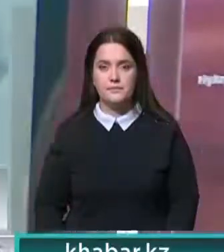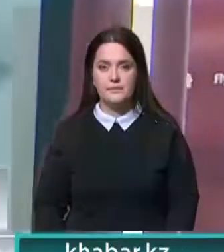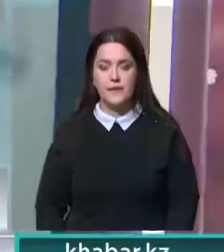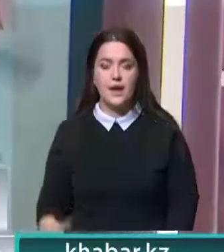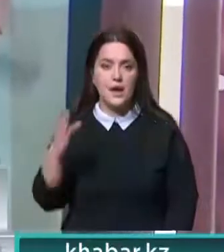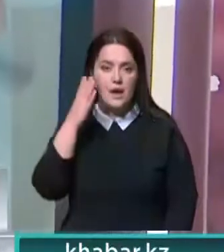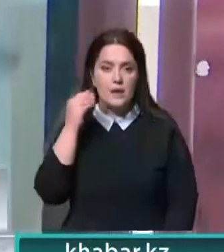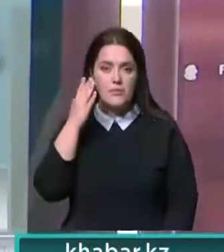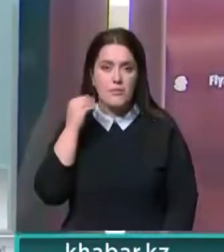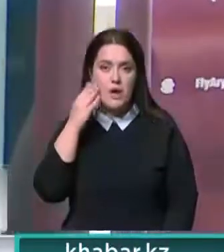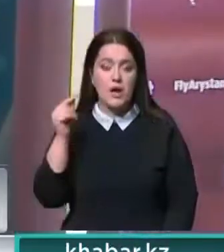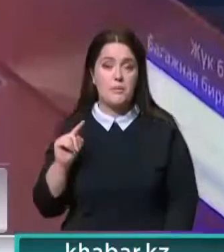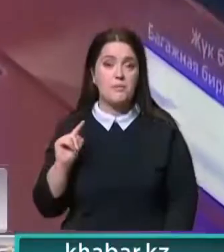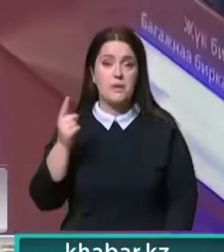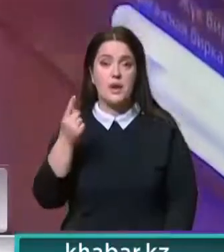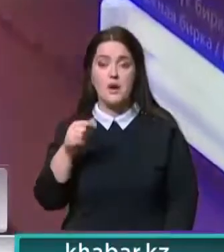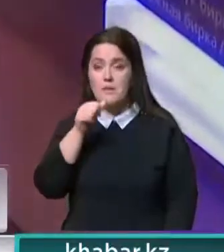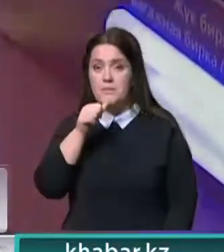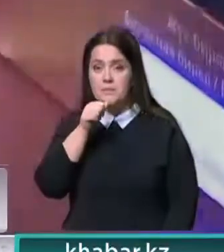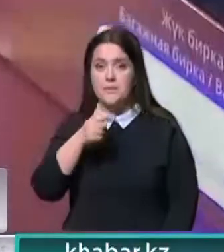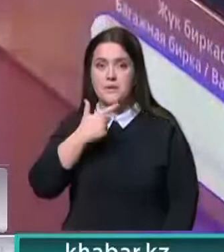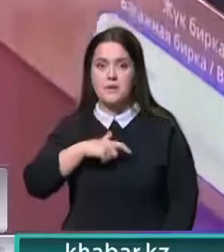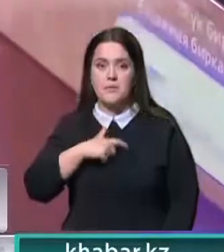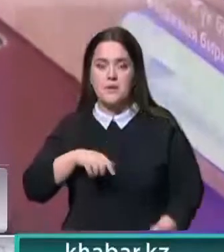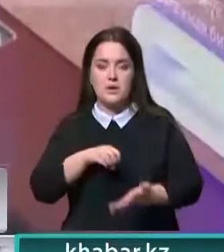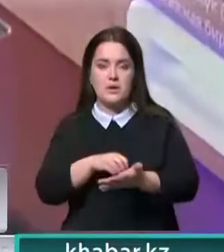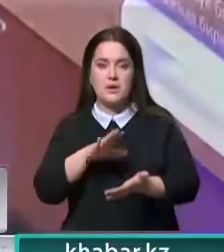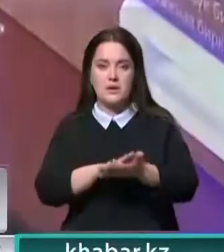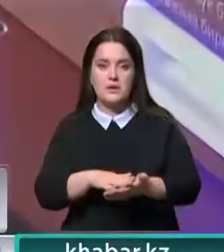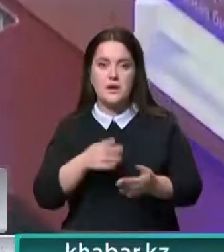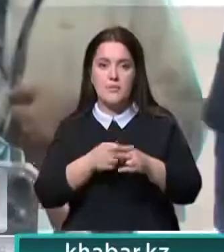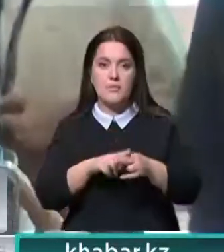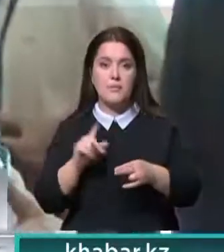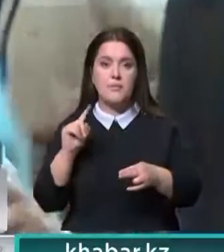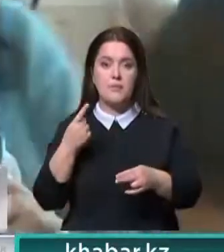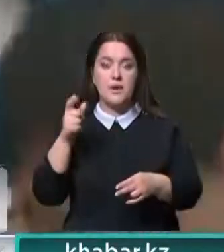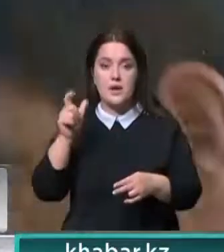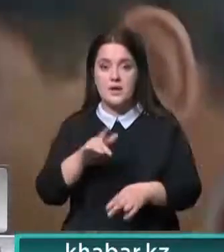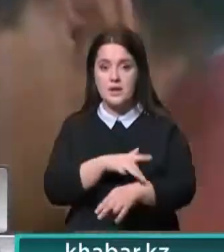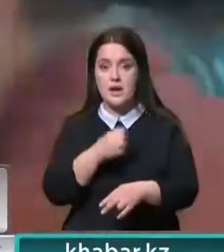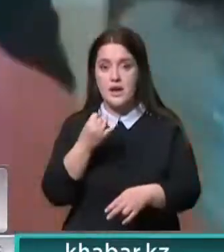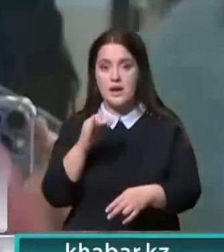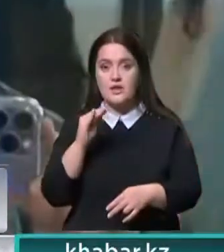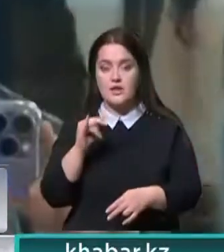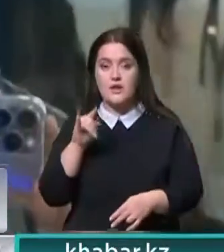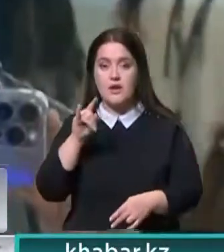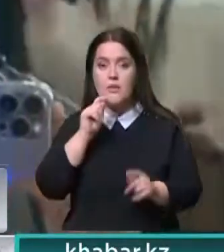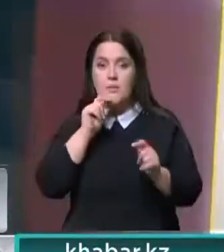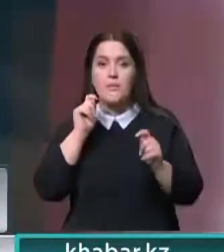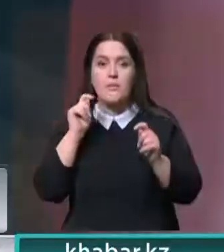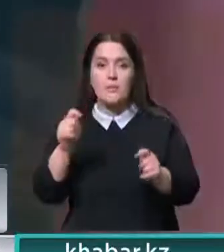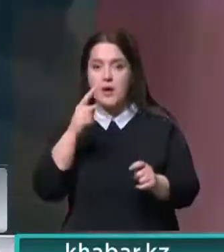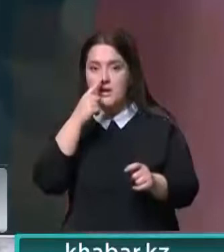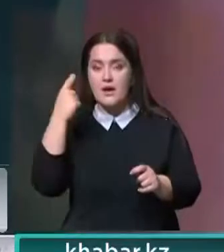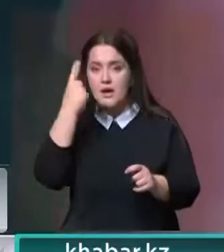Алматинец Мурат Алмагабетов стал первым пассажиром, прошедшим самостоятельную регистрацию. И как первому клиенту сервиса «Айжан» авиакомпания подарила ему